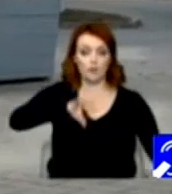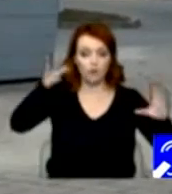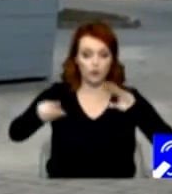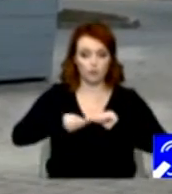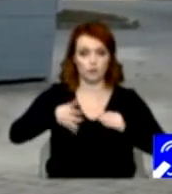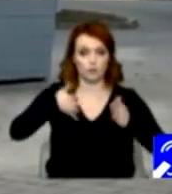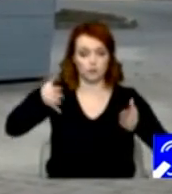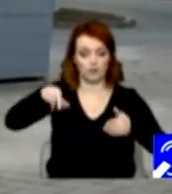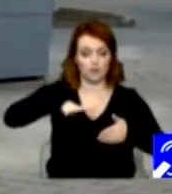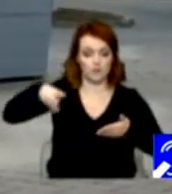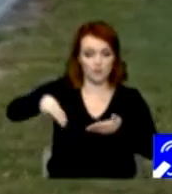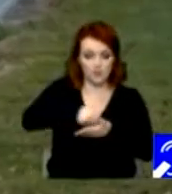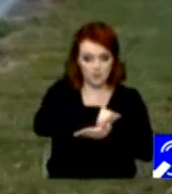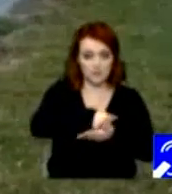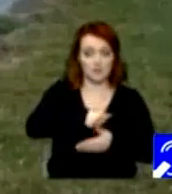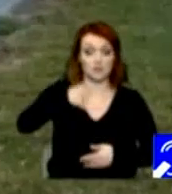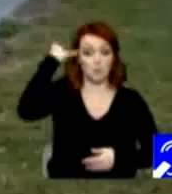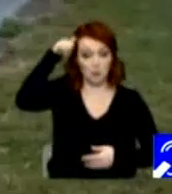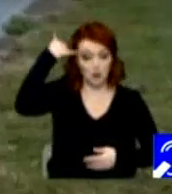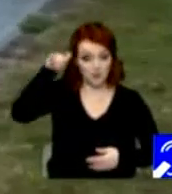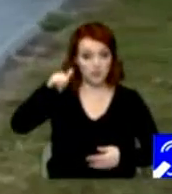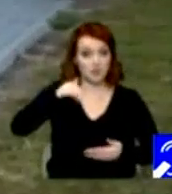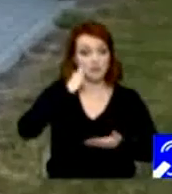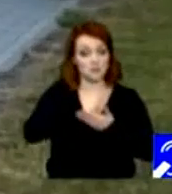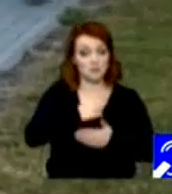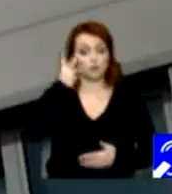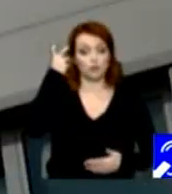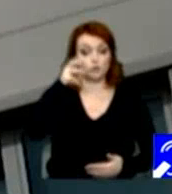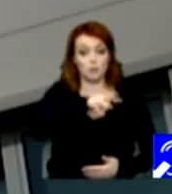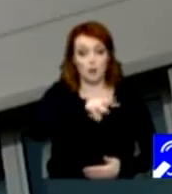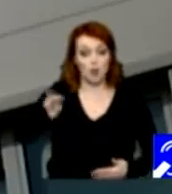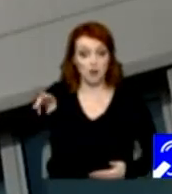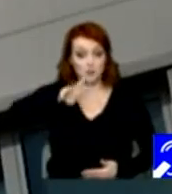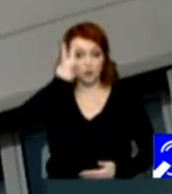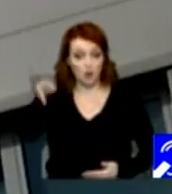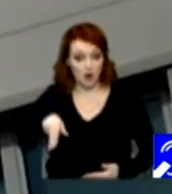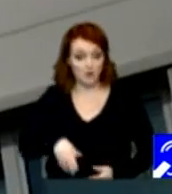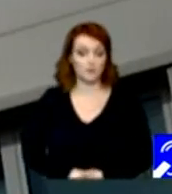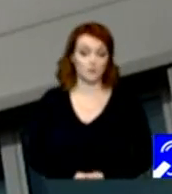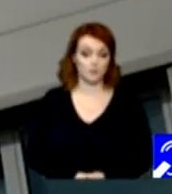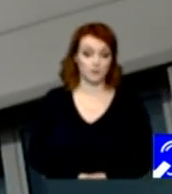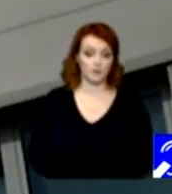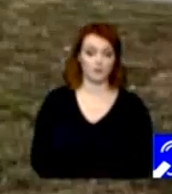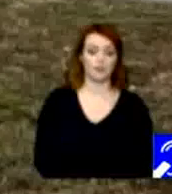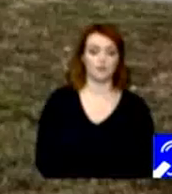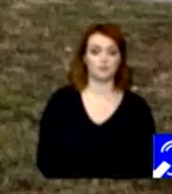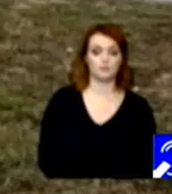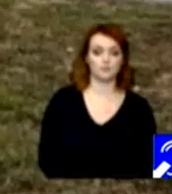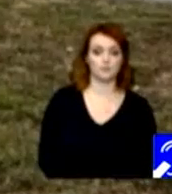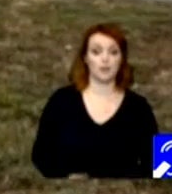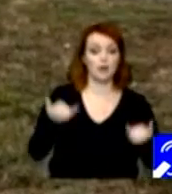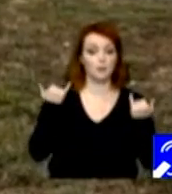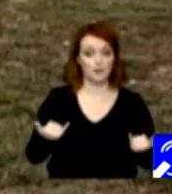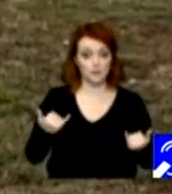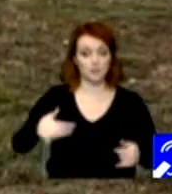al investițiilor în zona economică liberă bălți se ridică la 200 milioane de dolari iar valoarea producției industriale la 5 miliarde de lei în